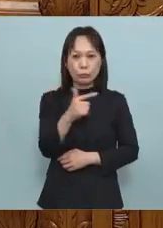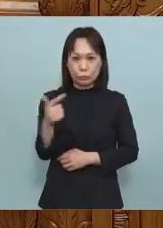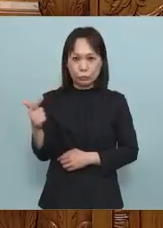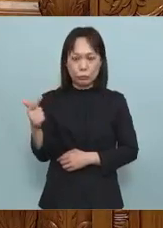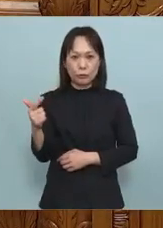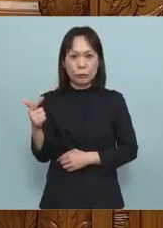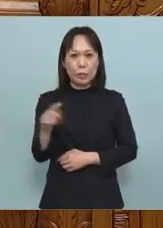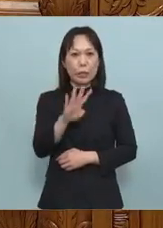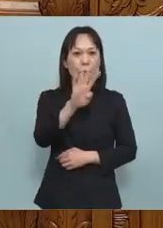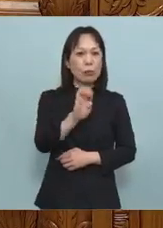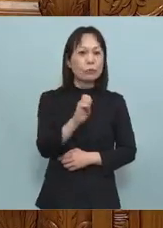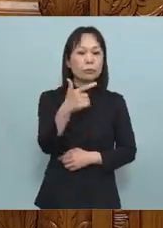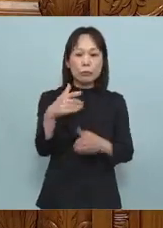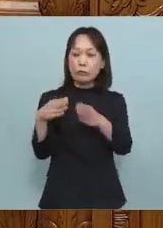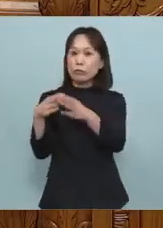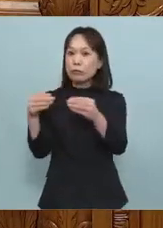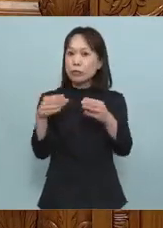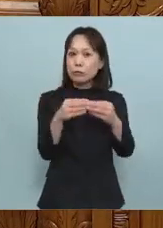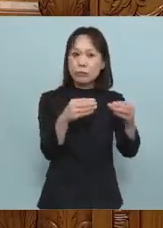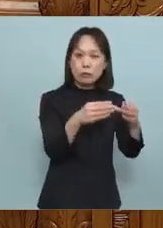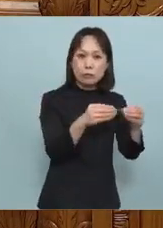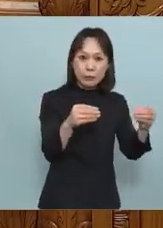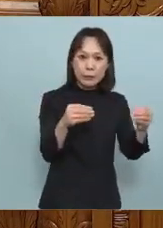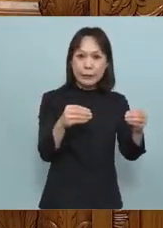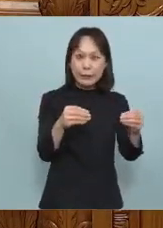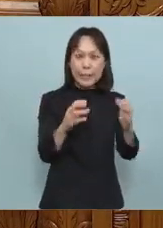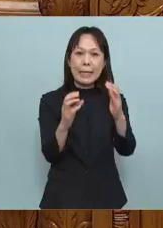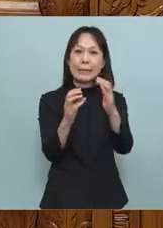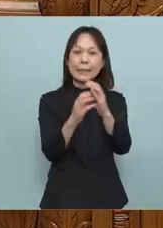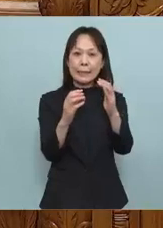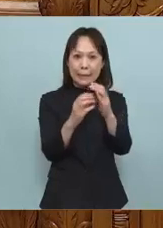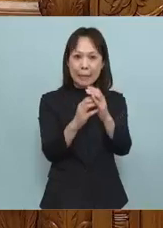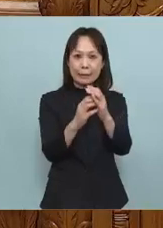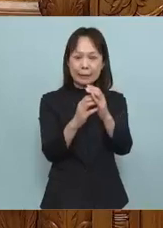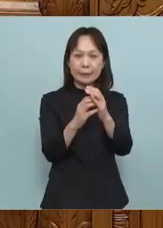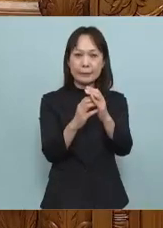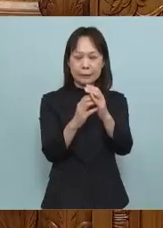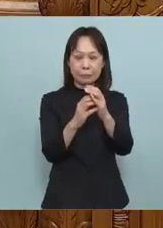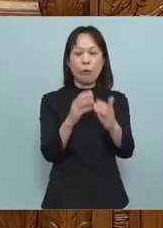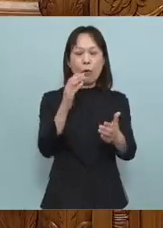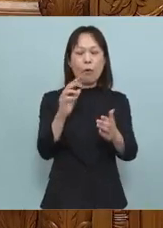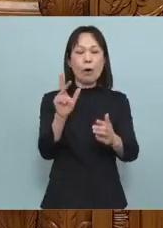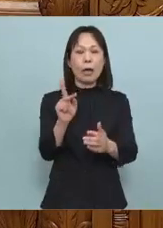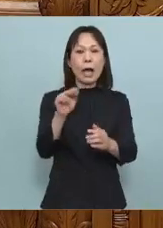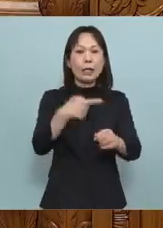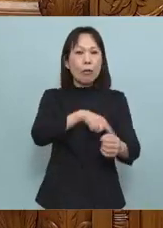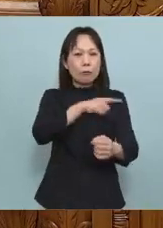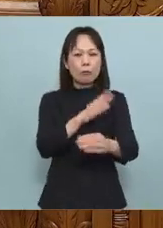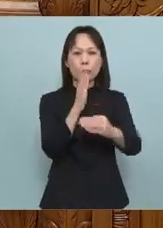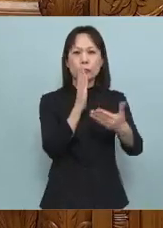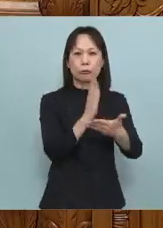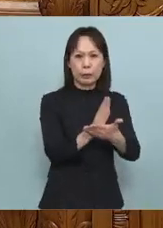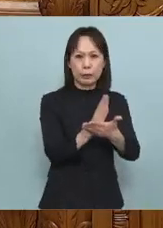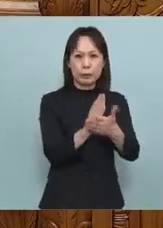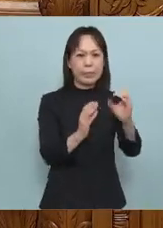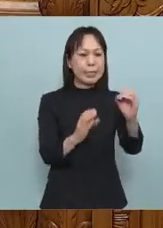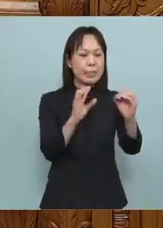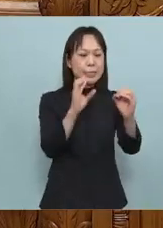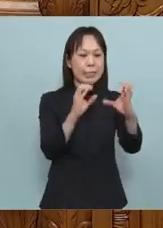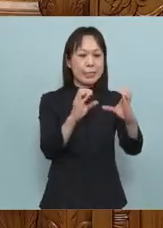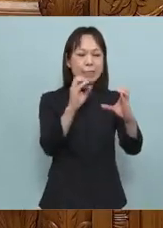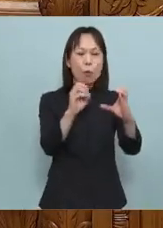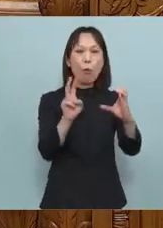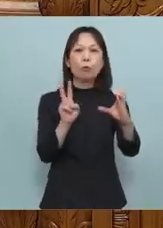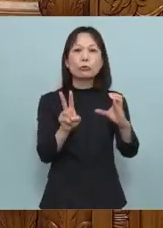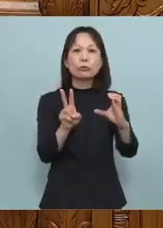46の国と地域が、石炭火力の新設中止、 CO2 排出削減措置を取らない